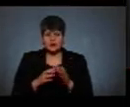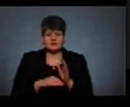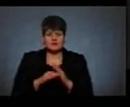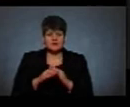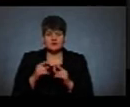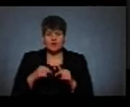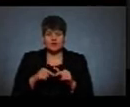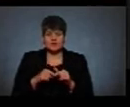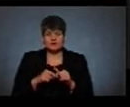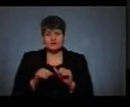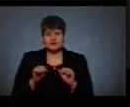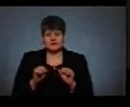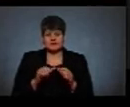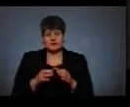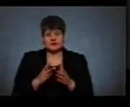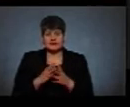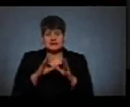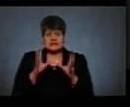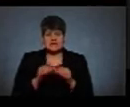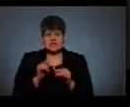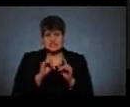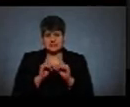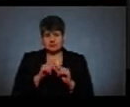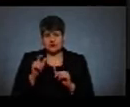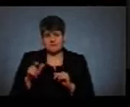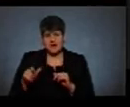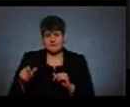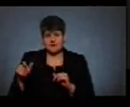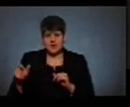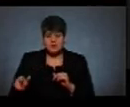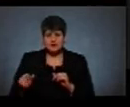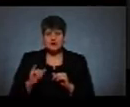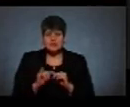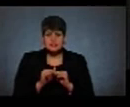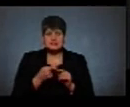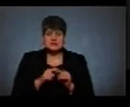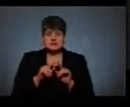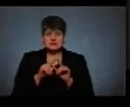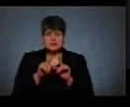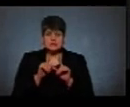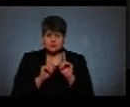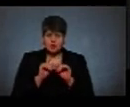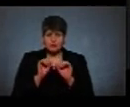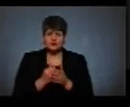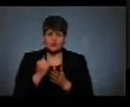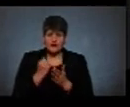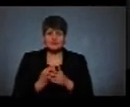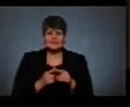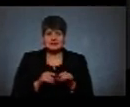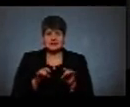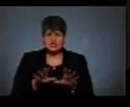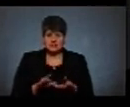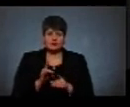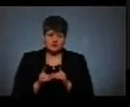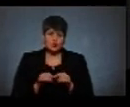органом керівництва громади є загальні збори парафіян, і саме загальні збори можуть ухвалювати такі рішення про зміну юрисдикції в тому числі.